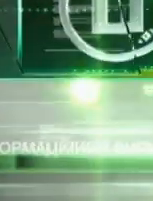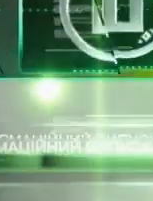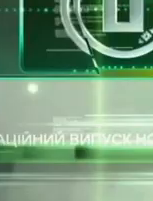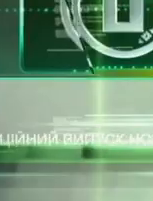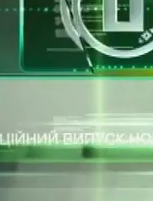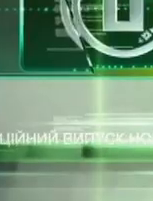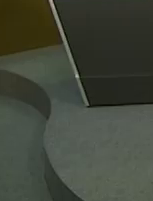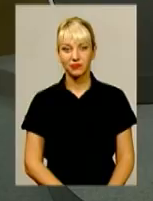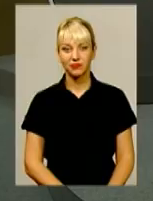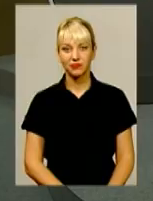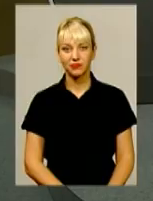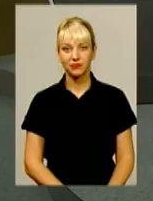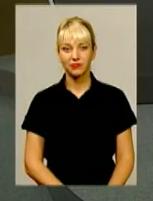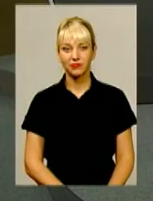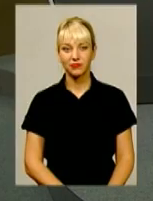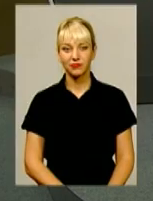Музика